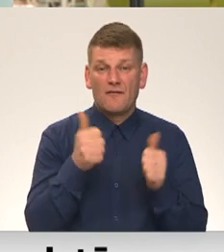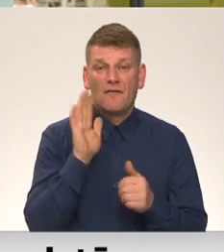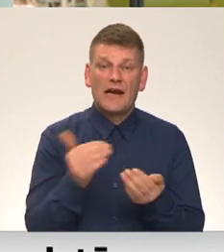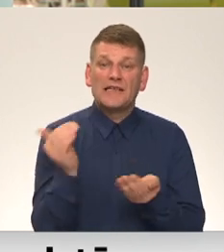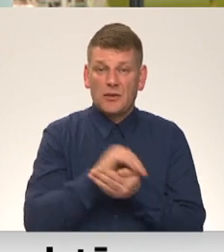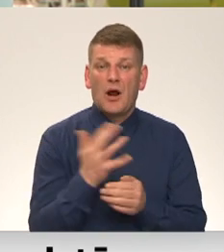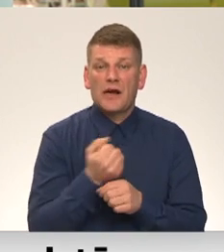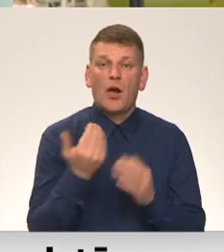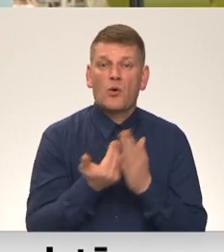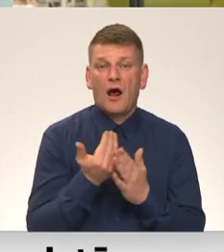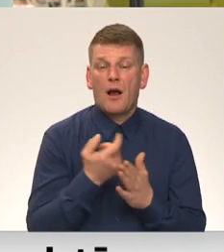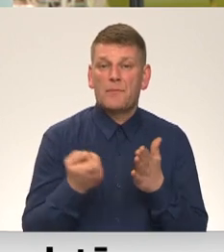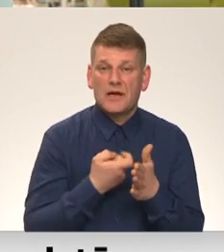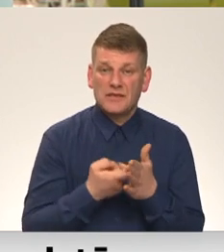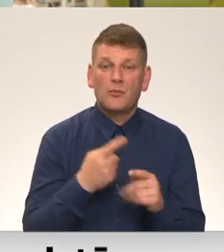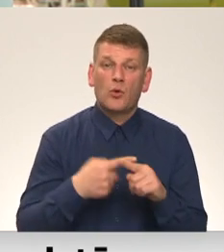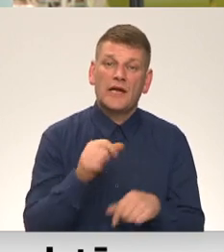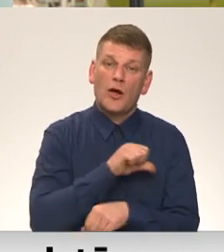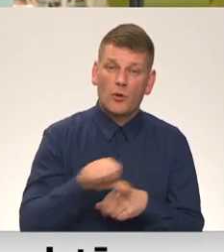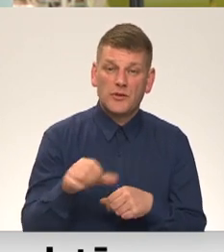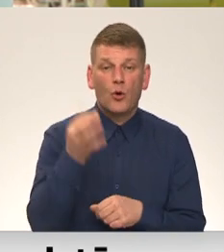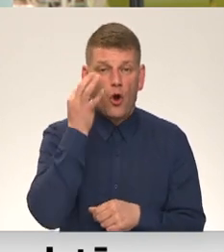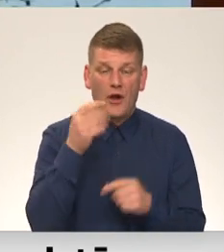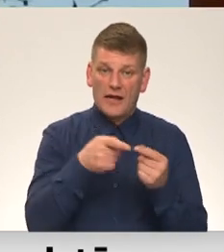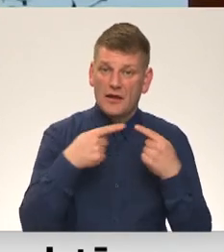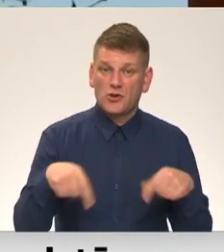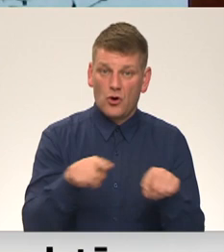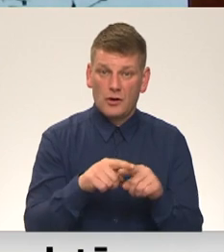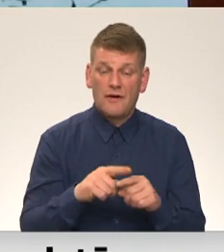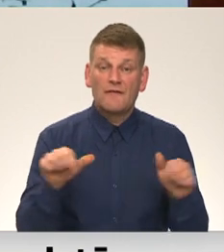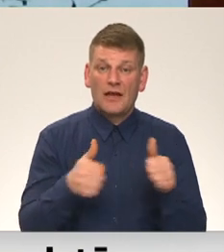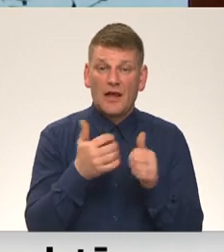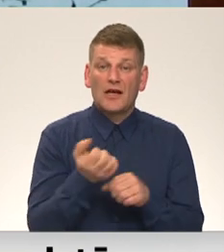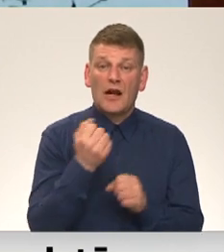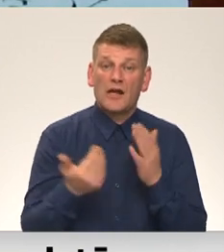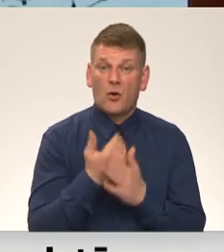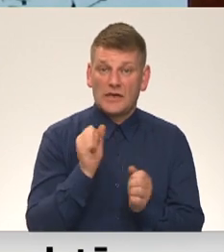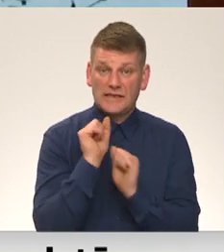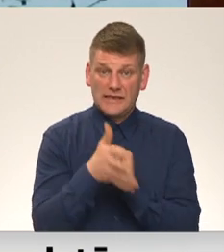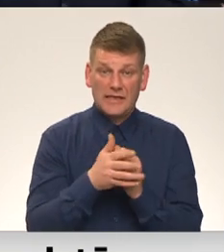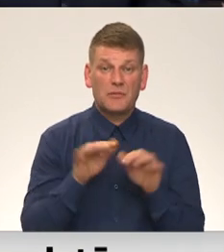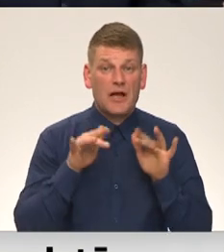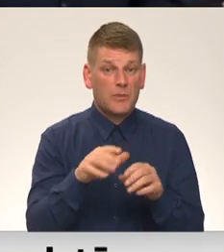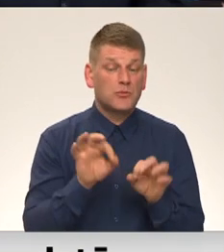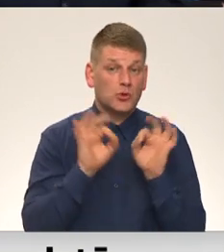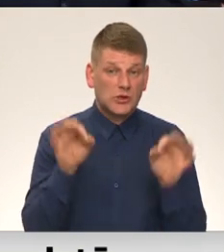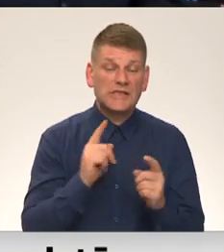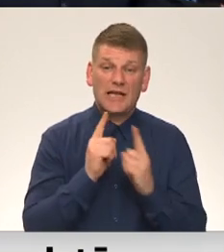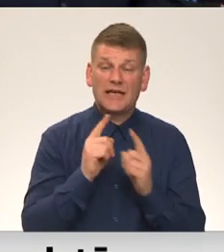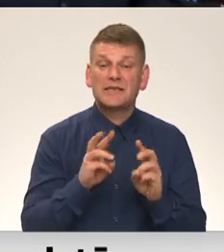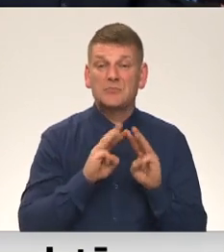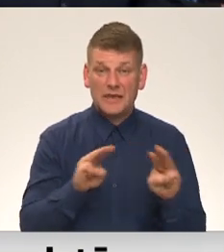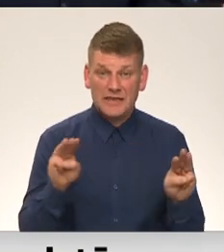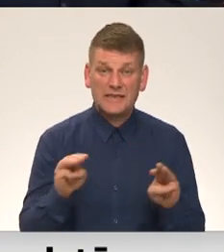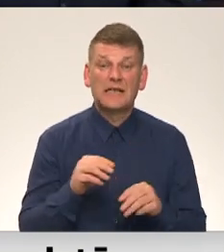iepazīties ar jaunākajām prasībām un ierobežojumiem konkrētajā zonā. Vienlaikus ar jaunās sistēmas darbības uzsākšanu, satiksmes ministrs